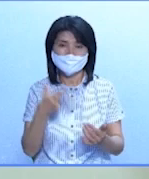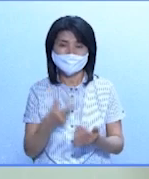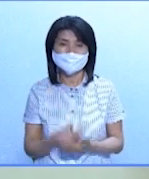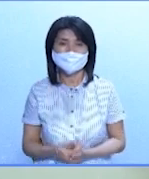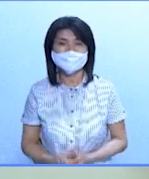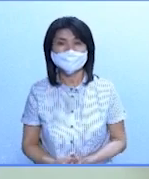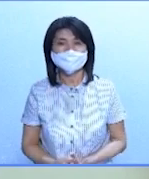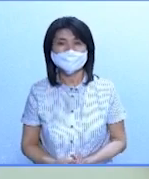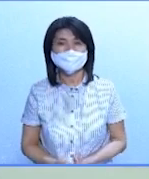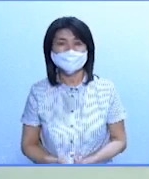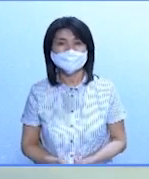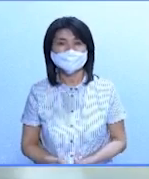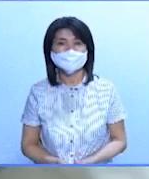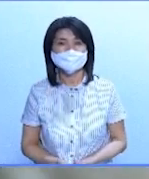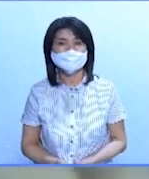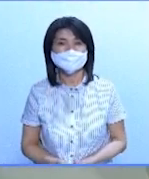коронавирусную инфекцию.